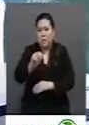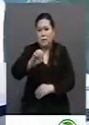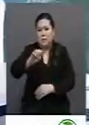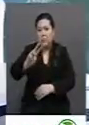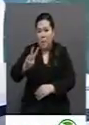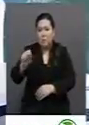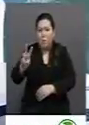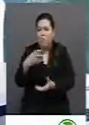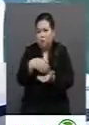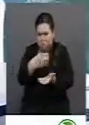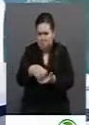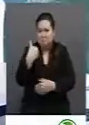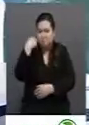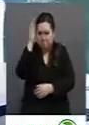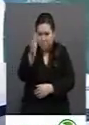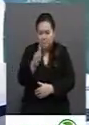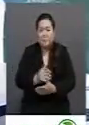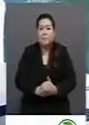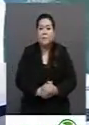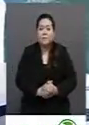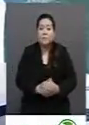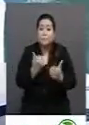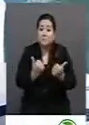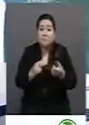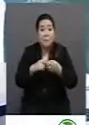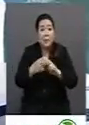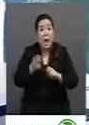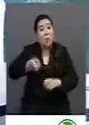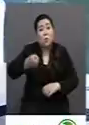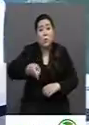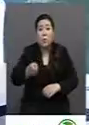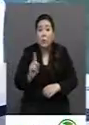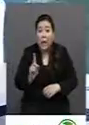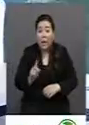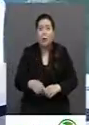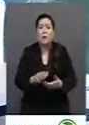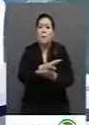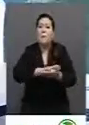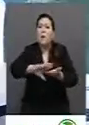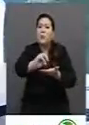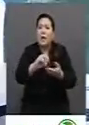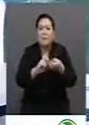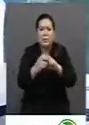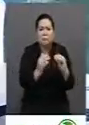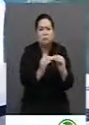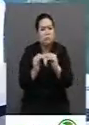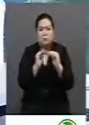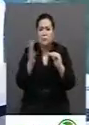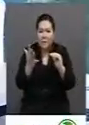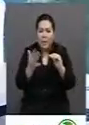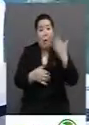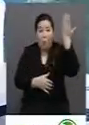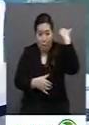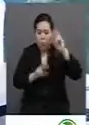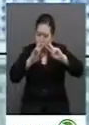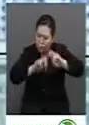อีกประเด็นหนึ่งค่ะที่ดูเหมือนยังมีปัญหาทีมข่าวยังคงเกาะติดอย่างต่อเนื่องปัญหาธรรมาภิบาลในรั้วสถาบันอุดมศึกษาไทยเราก็เคยตี